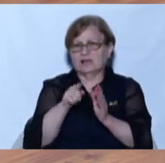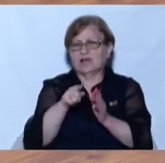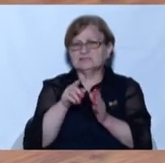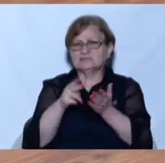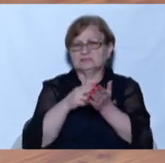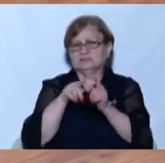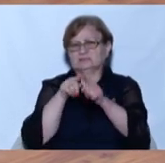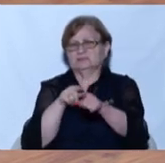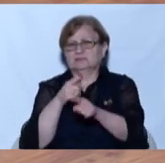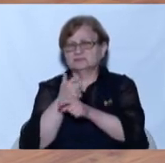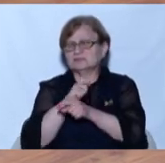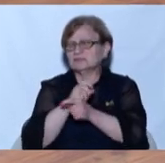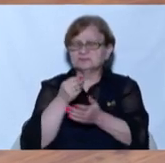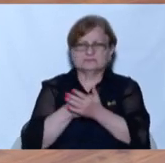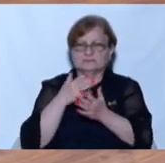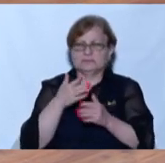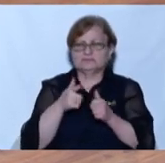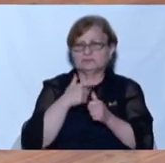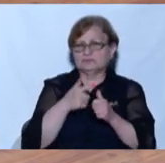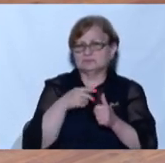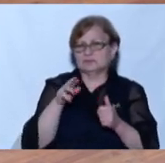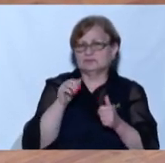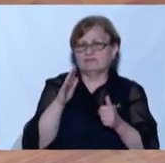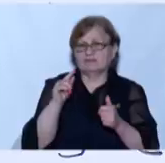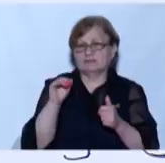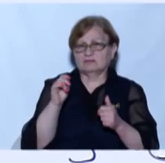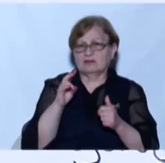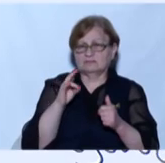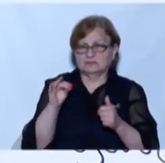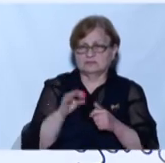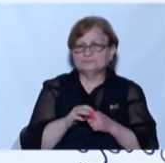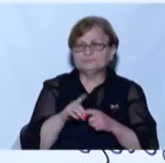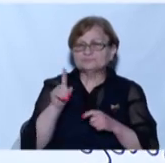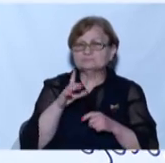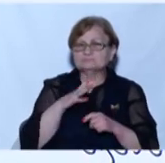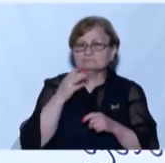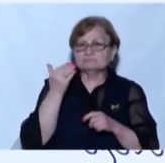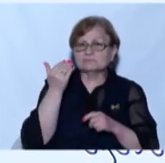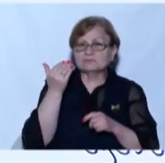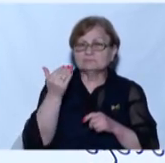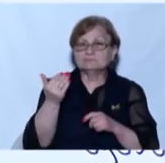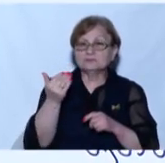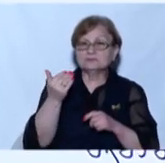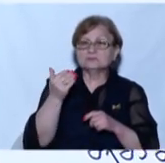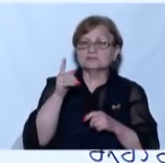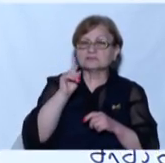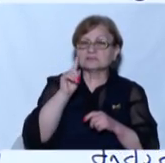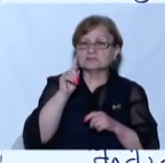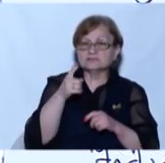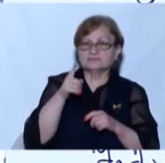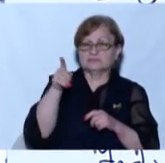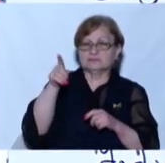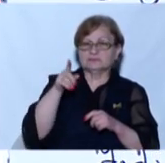ეს ყველაფერი და რისთვისაც რაც იყო მისი დანიშნულება შეიძლება ითქვას და რატომაც